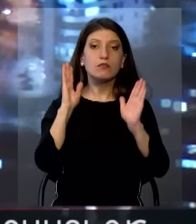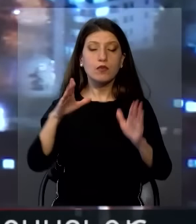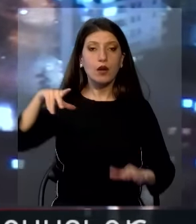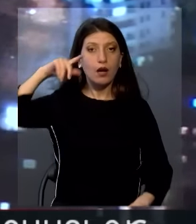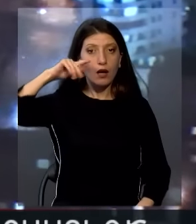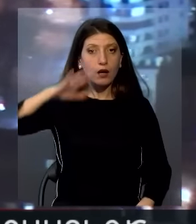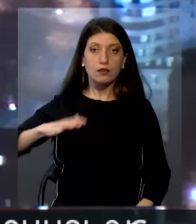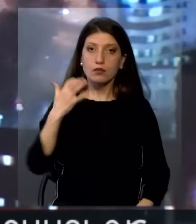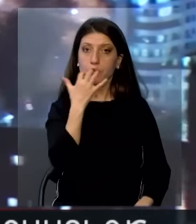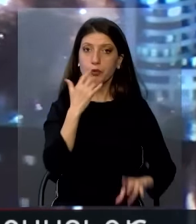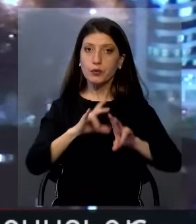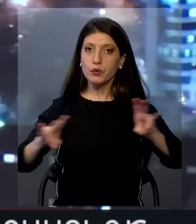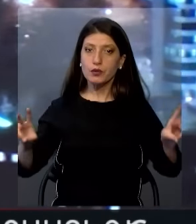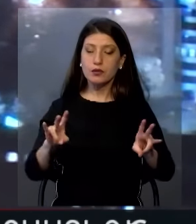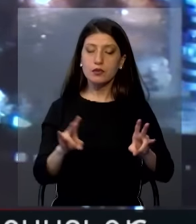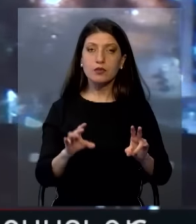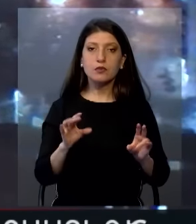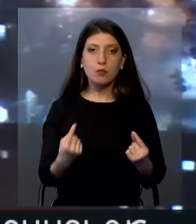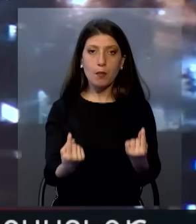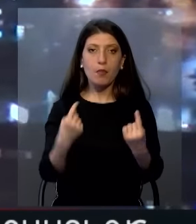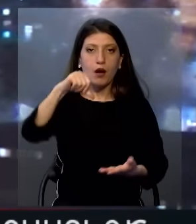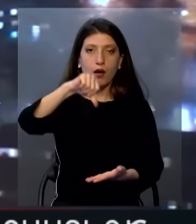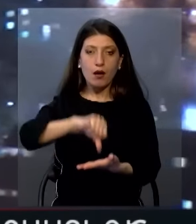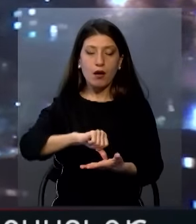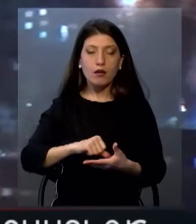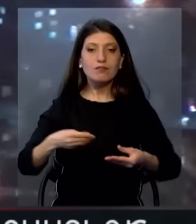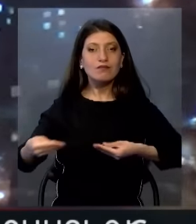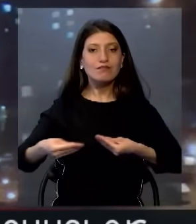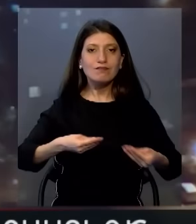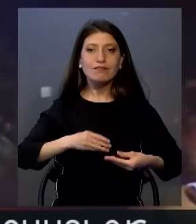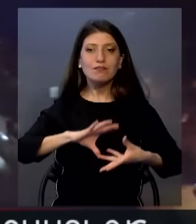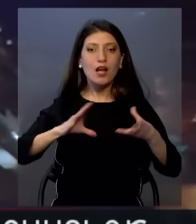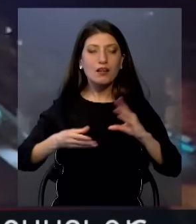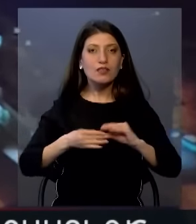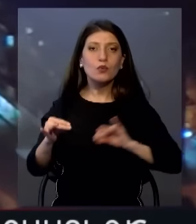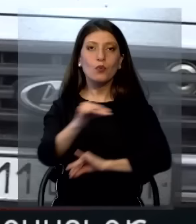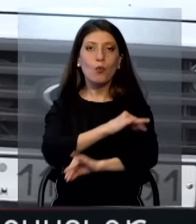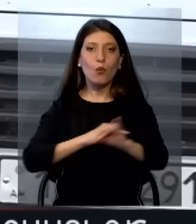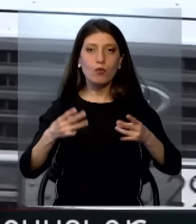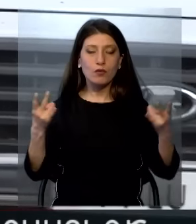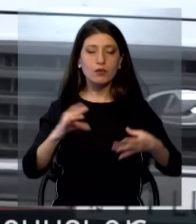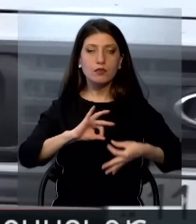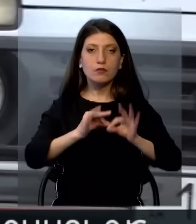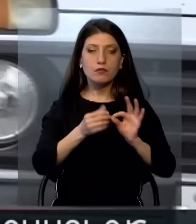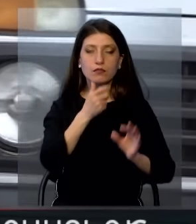Հայաստանի արտգործնախարարությունից էլ որևէ պաշտոնյա համագործակցեր իրենց հետ։